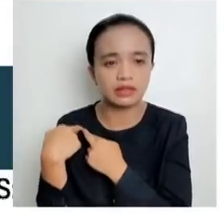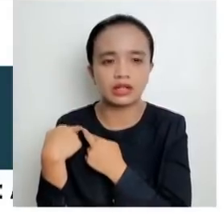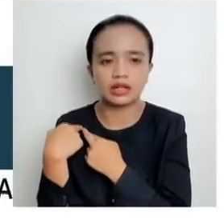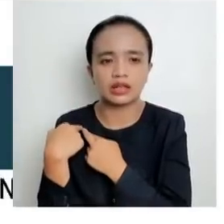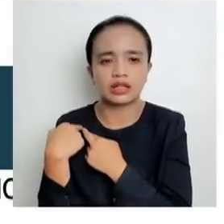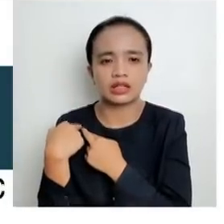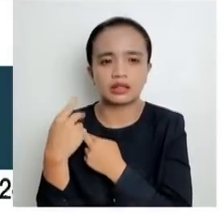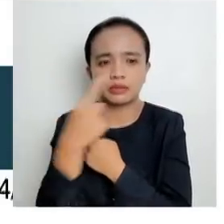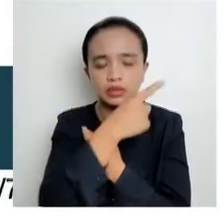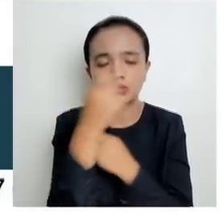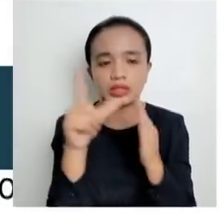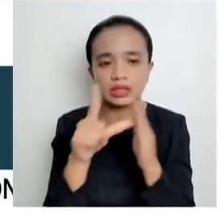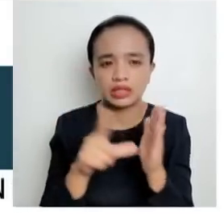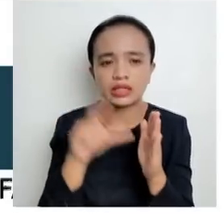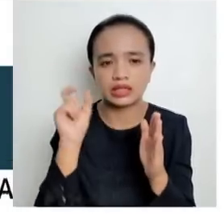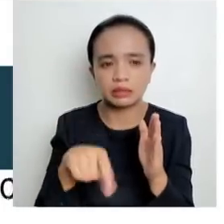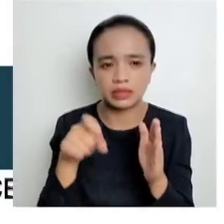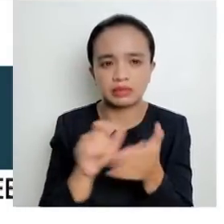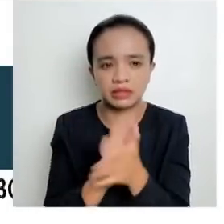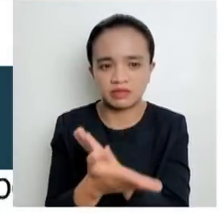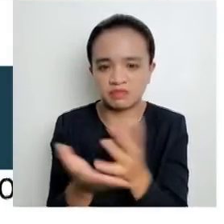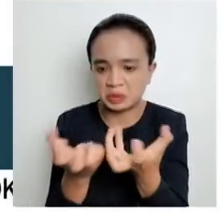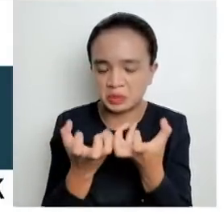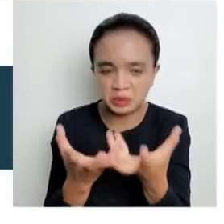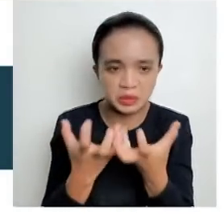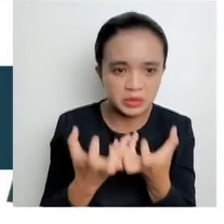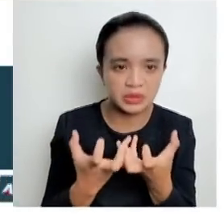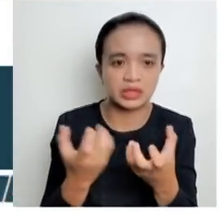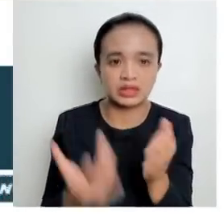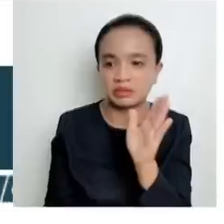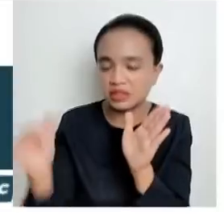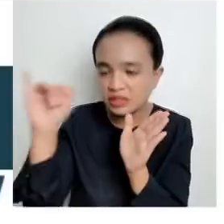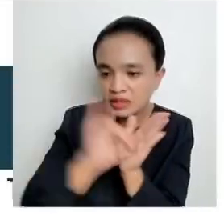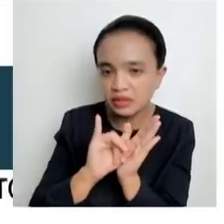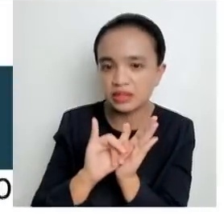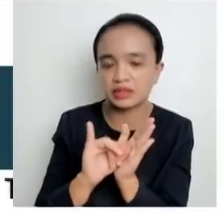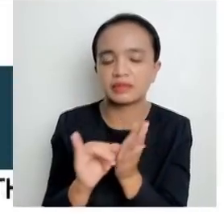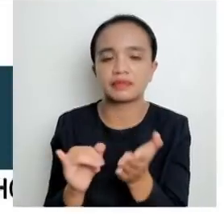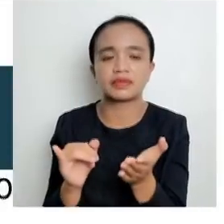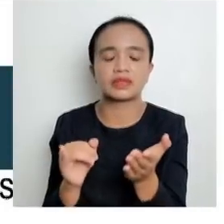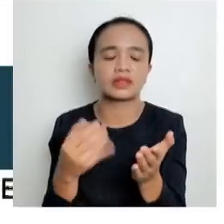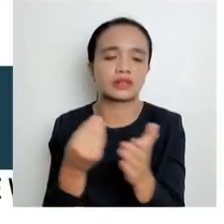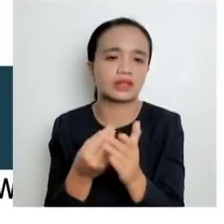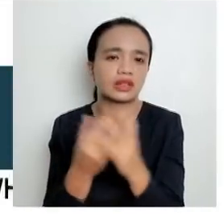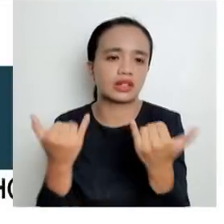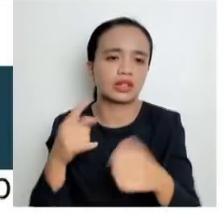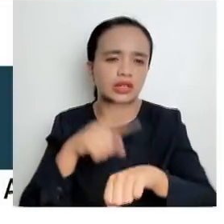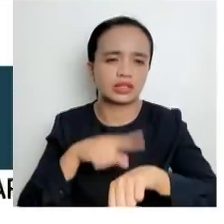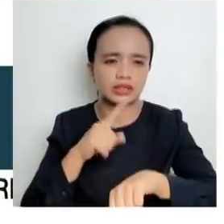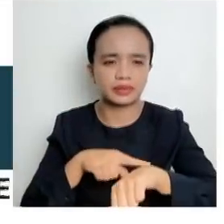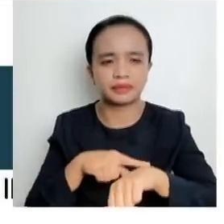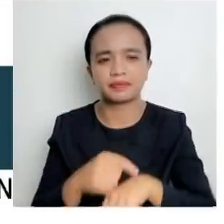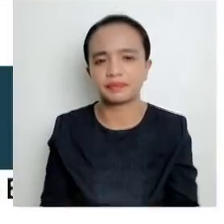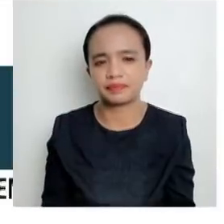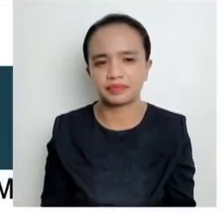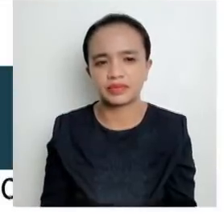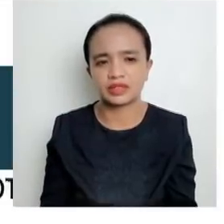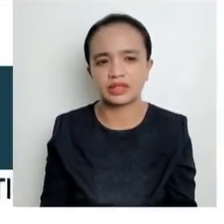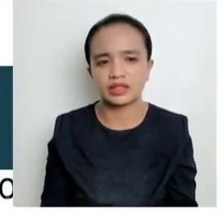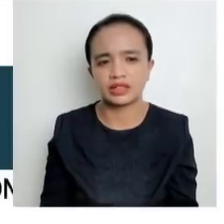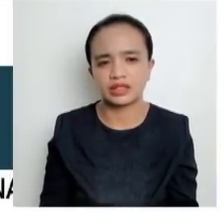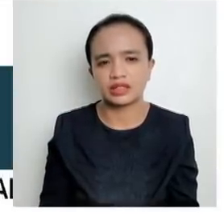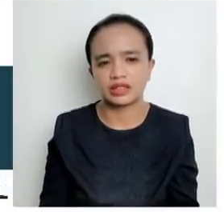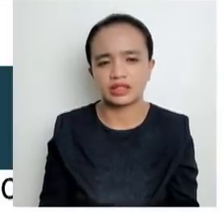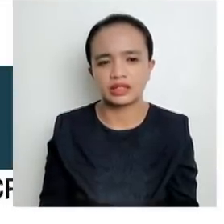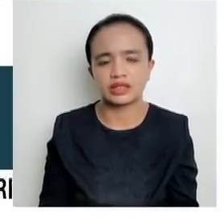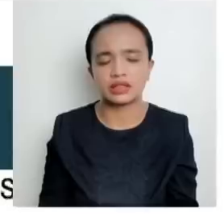is maging agresibo ka eh. Pag-invest, paano kikita ang funds sa ngayong panahon? Bagsak ang world economy, ang